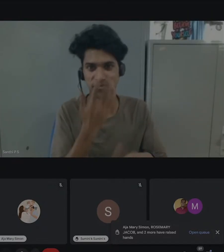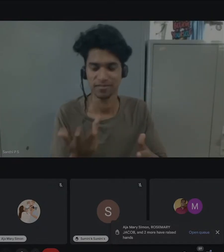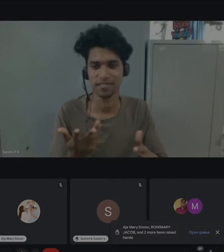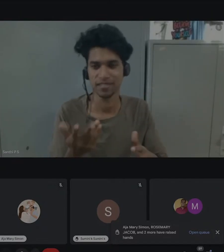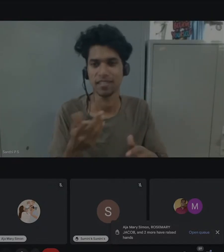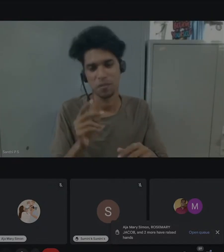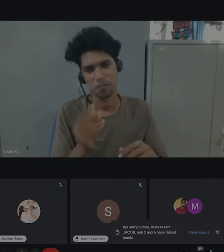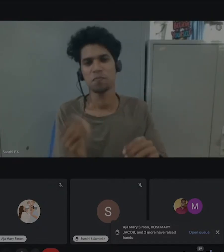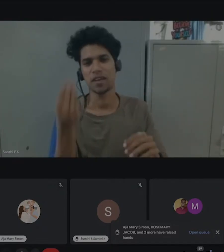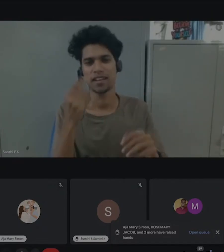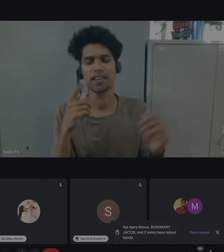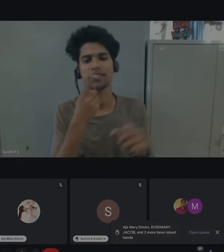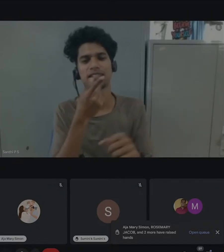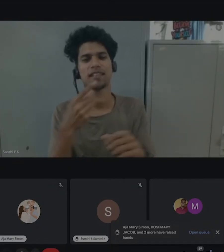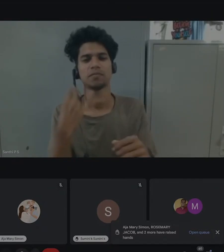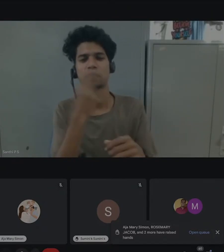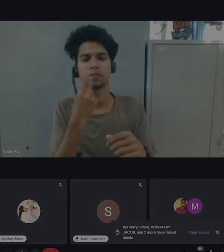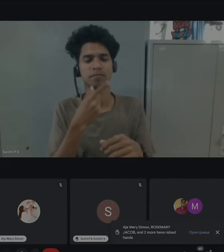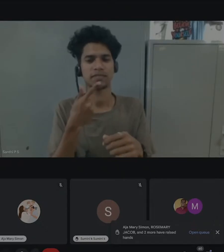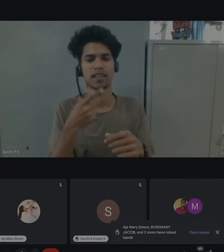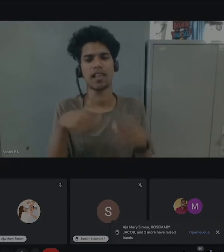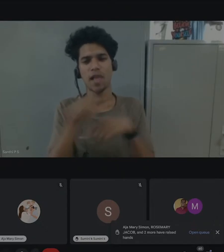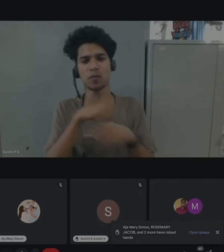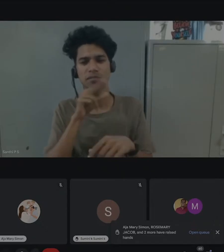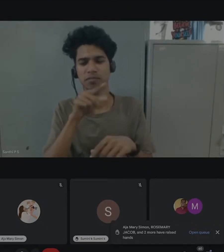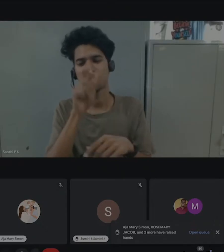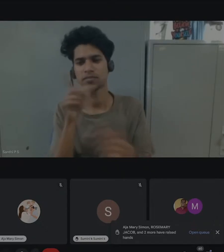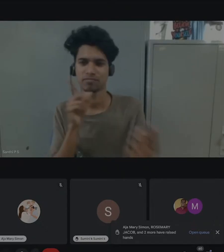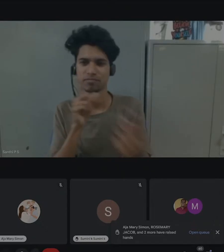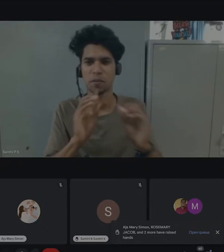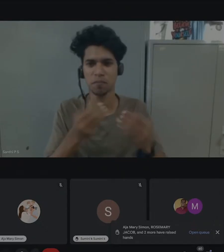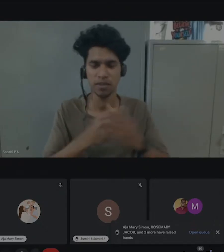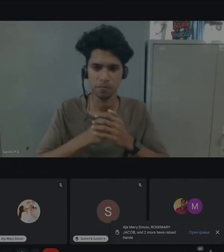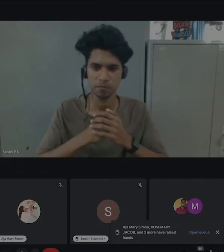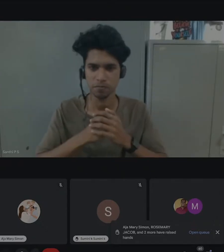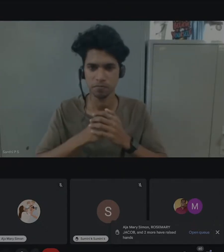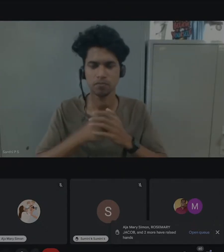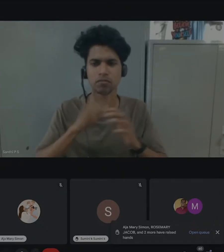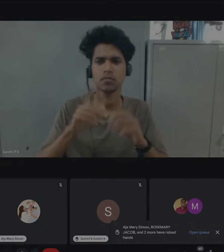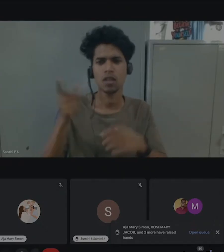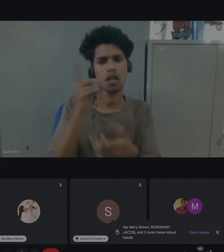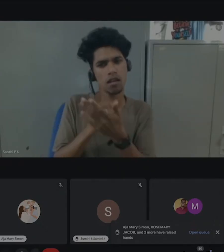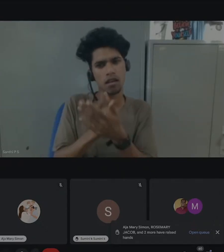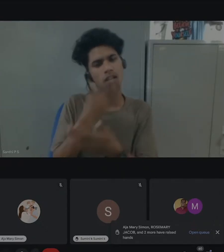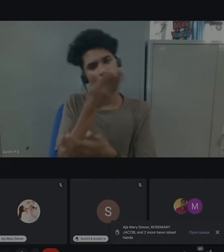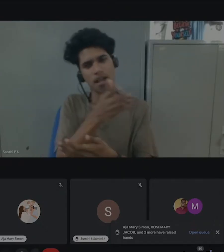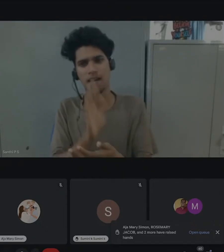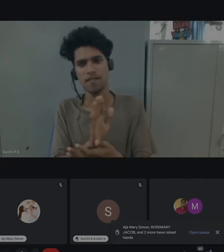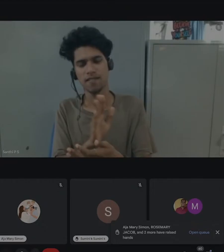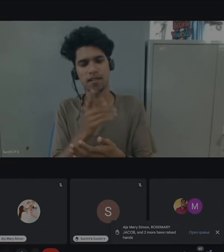തെറപ്പിസ്റ്റിനെ കാണിച്ച് സ്പീച്ച് തെറപ്പിയും കൂടെ പ്രൊവൈഡ് ചെയ്യാൻ. ഇപ്പൊ അവൻ അംഗൻവാടി പോകുന്നുണ്ട്. അപ്പൊ മറ്റു കുട്ടികൾ ഇവനോട് സംസാരിക്കും, പക്ഷെ ഇവൻ